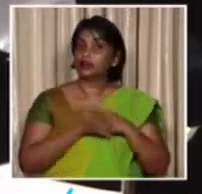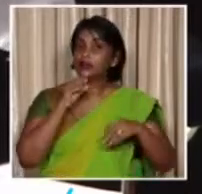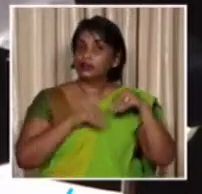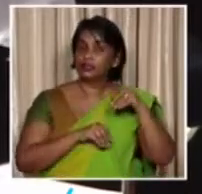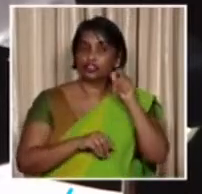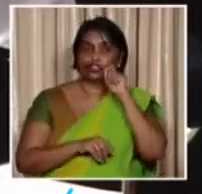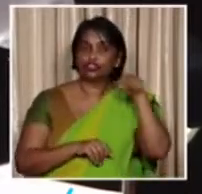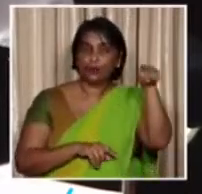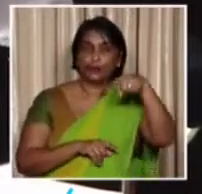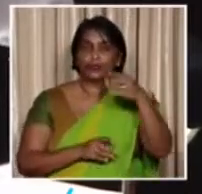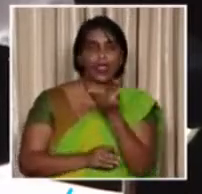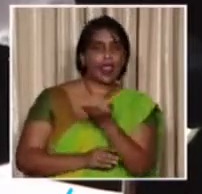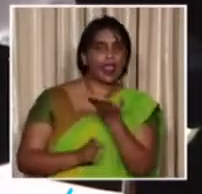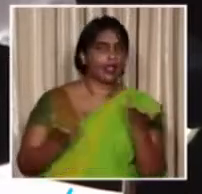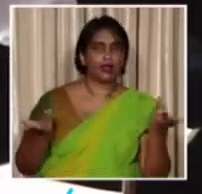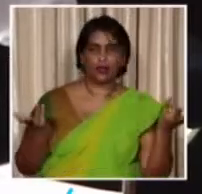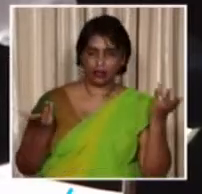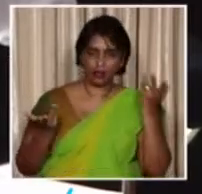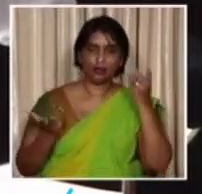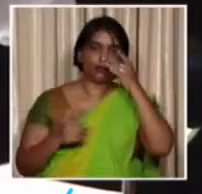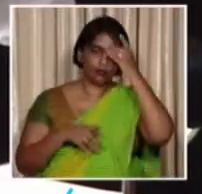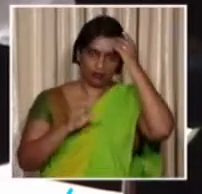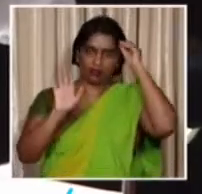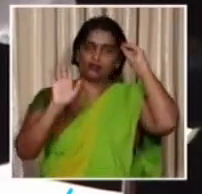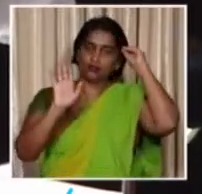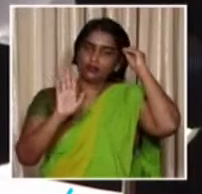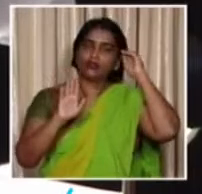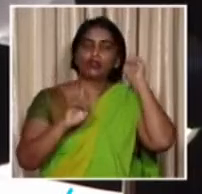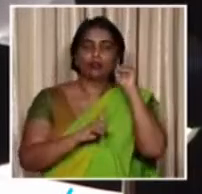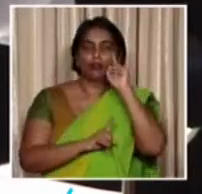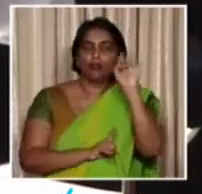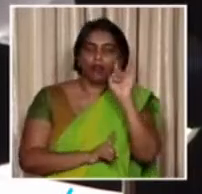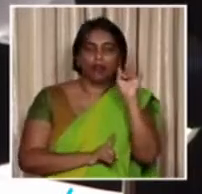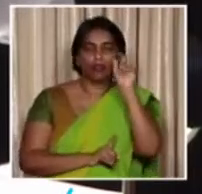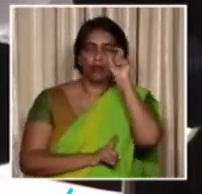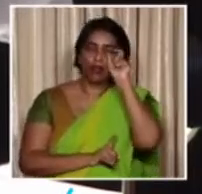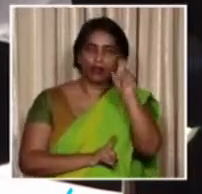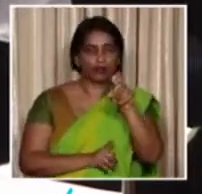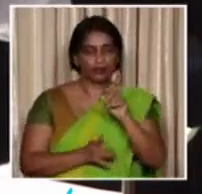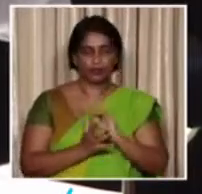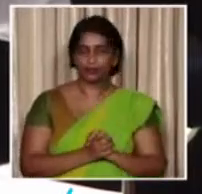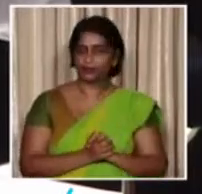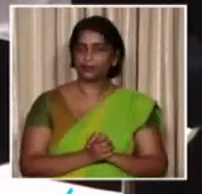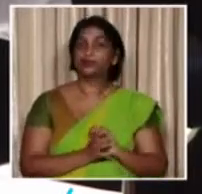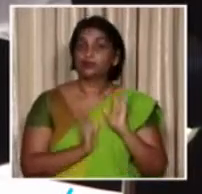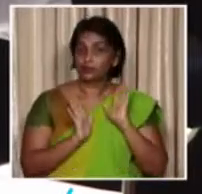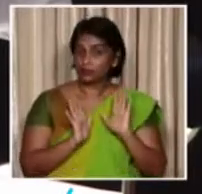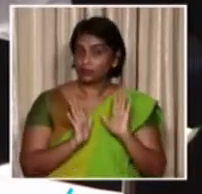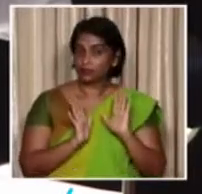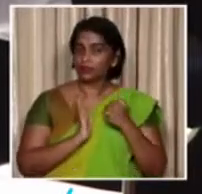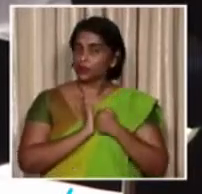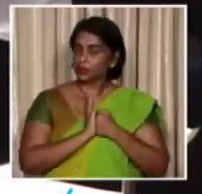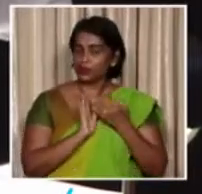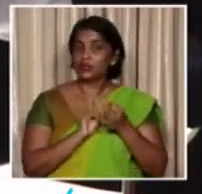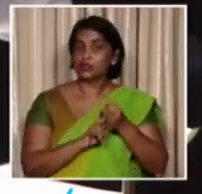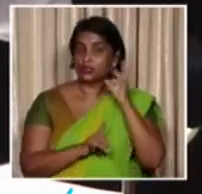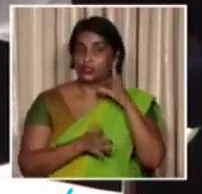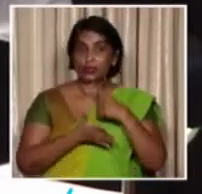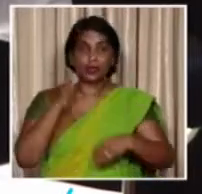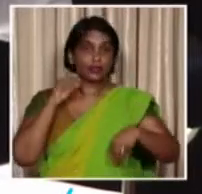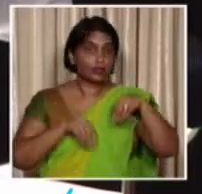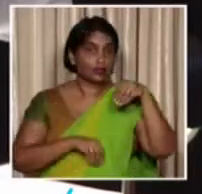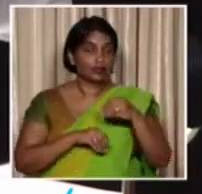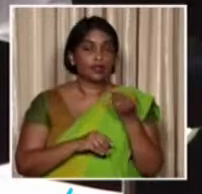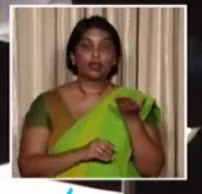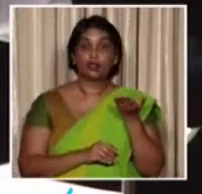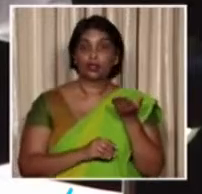ජනතාව ඉල්ලන්නේ නැහැ කියලා රයිට් අපි තාවකාලික උපකල්පනය කරමු හැබැයි කරුකත් ගරු සභාපතිතුමනි ඡන්ද කිය